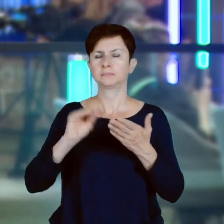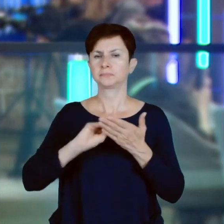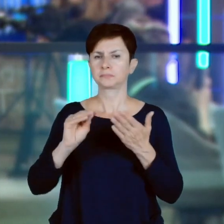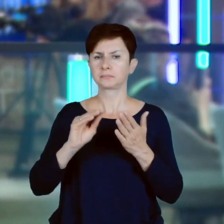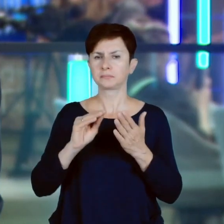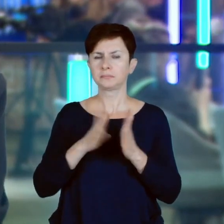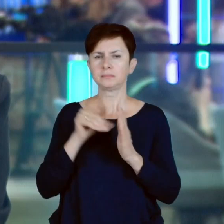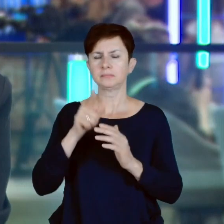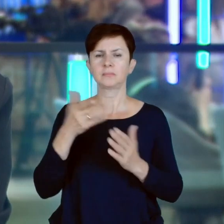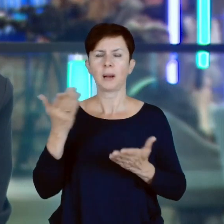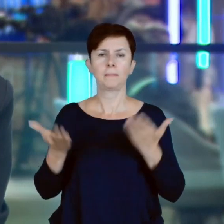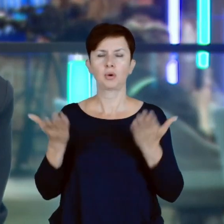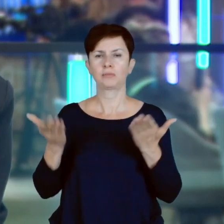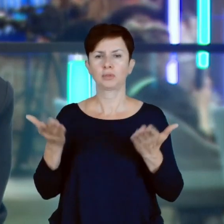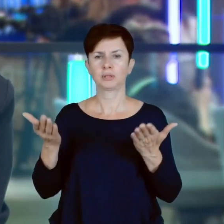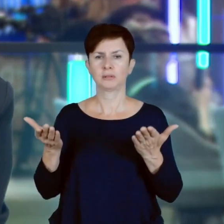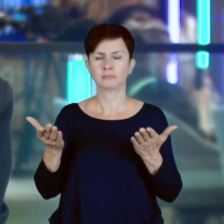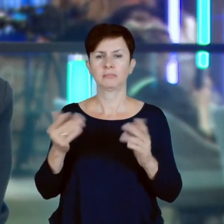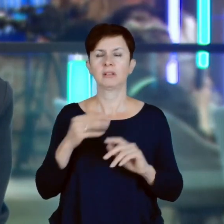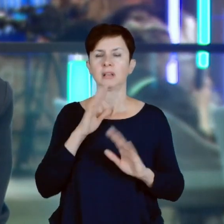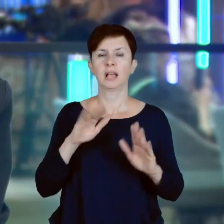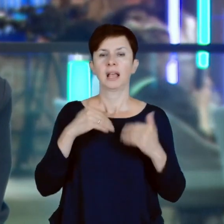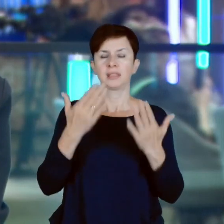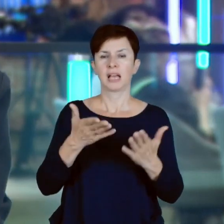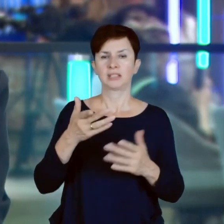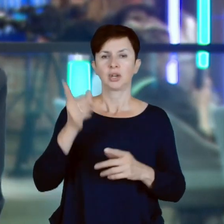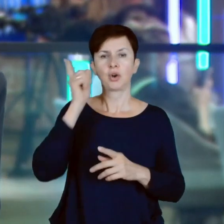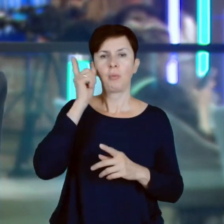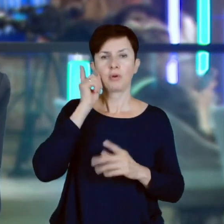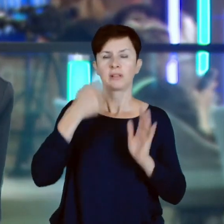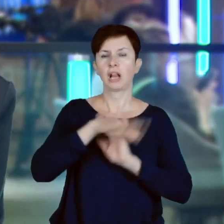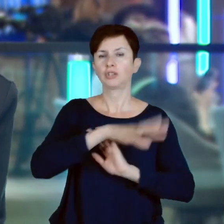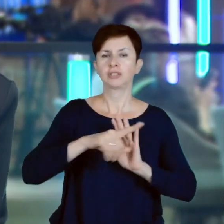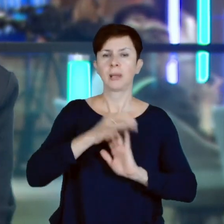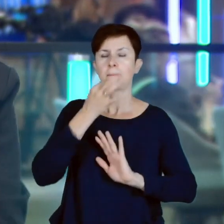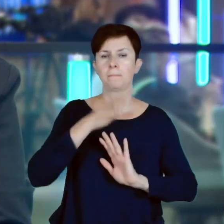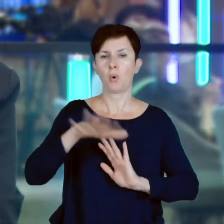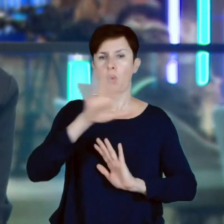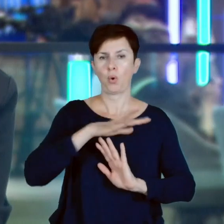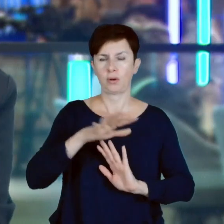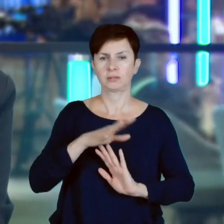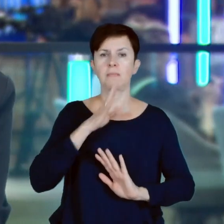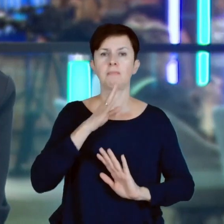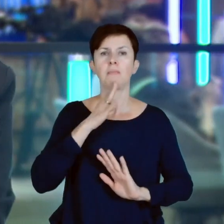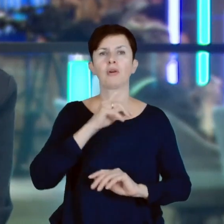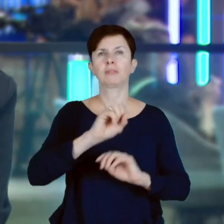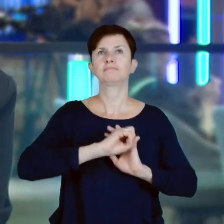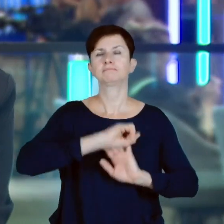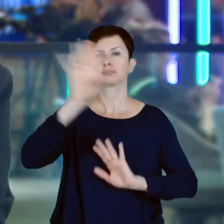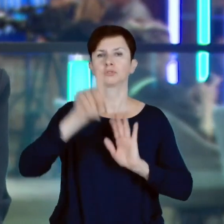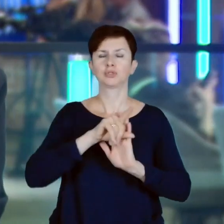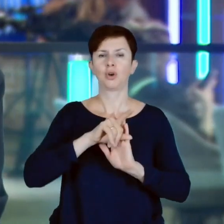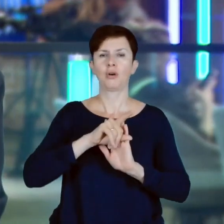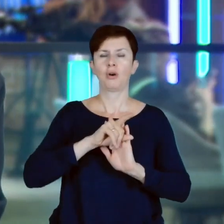danie telefonów komórkowych dzieciom i młodzieży do wysłania ich na Marsa bez wcześniejszego